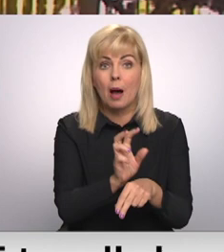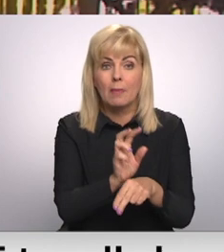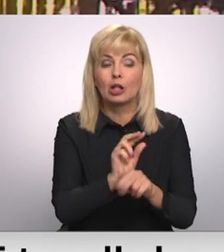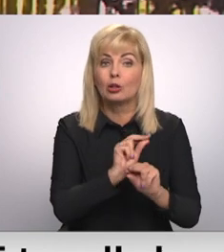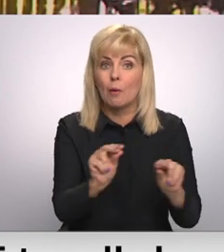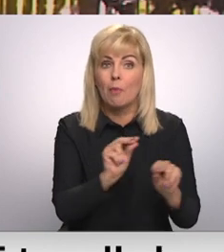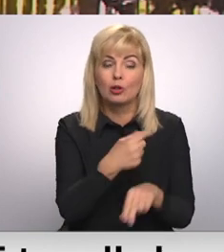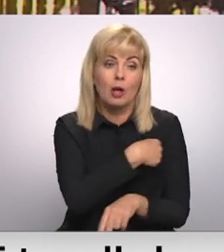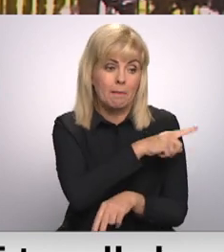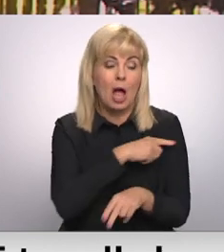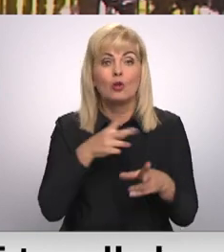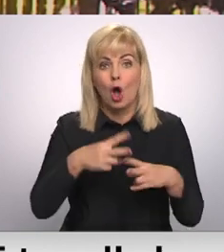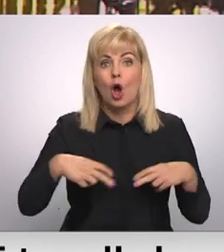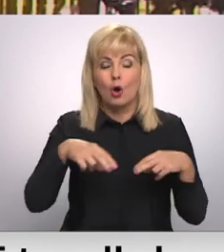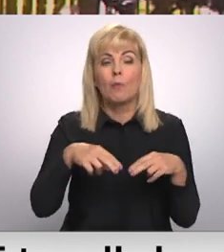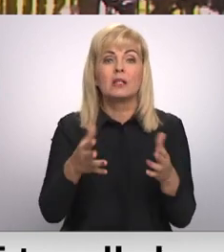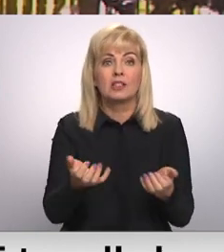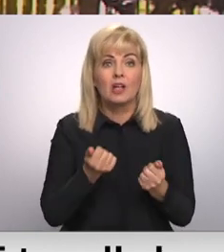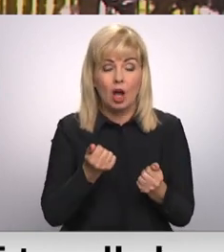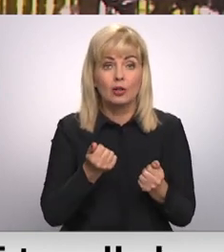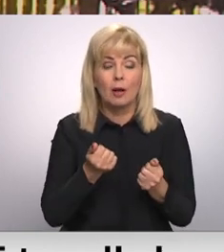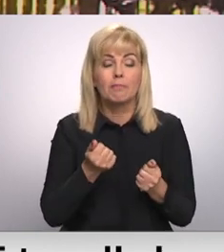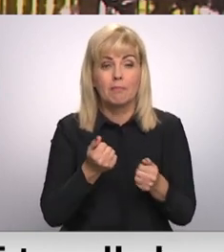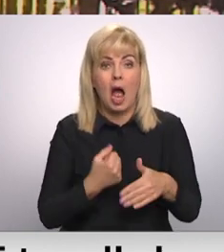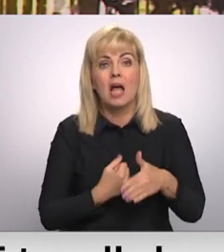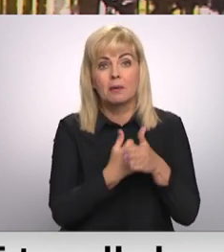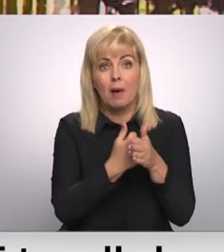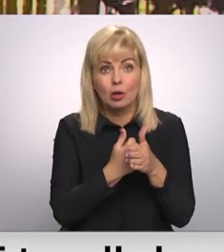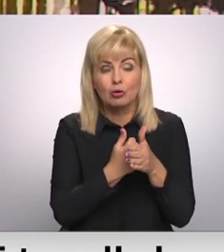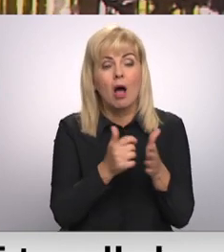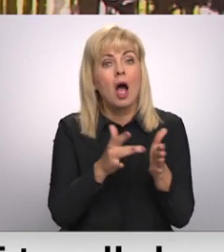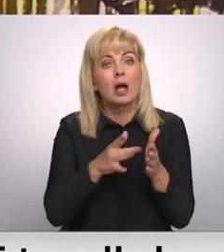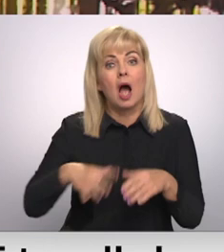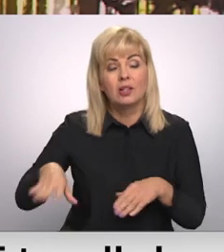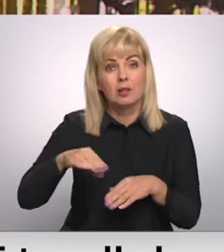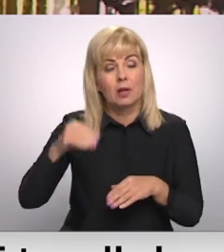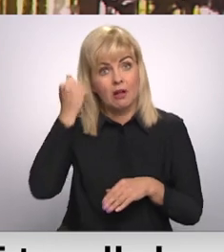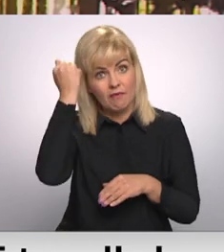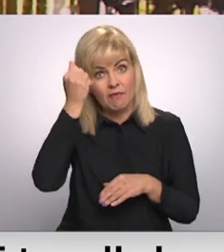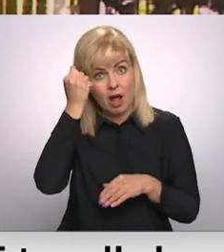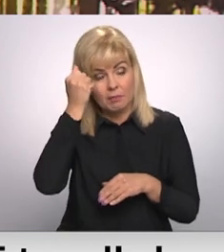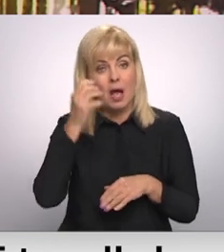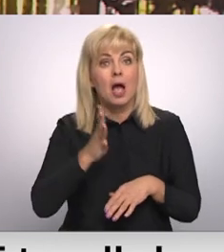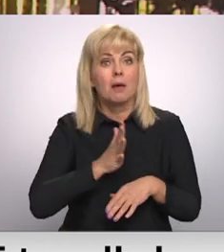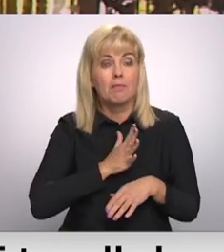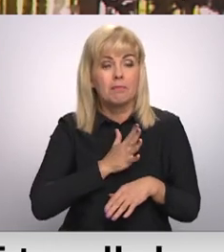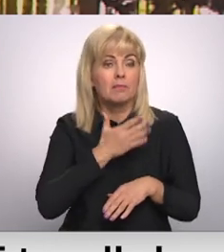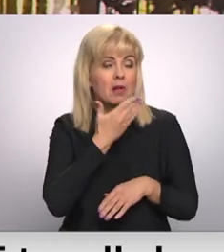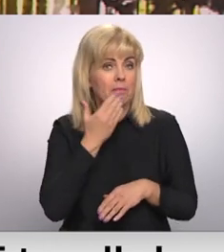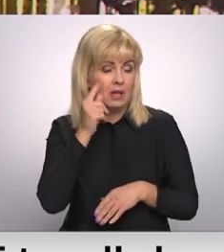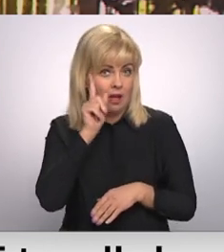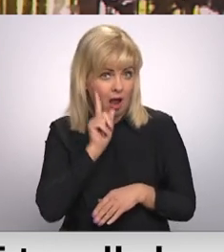pedagoģiski medicīnisko komisiju, var saņemt zinām atbalstu. Taču kādai ģimenei Valmierā tas radīs pamatīgas